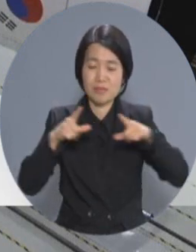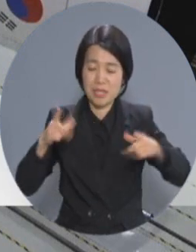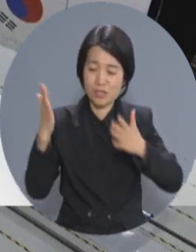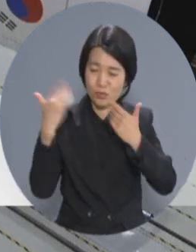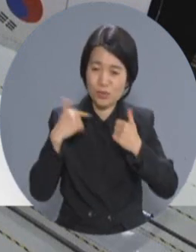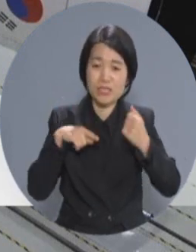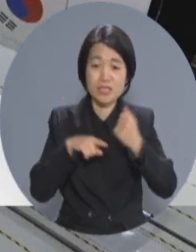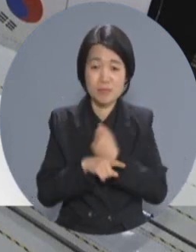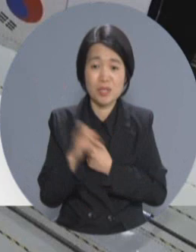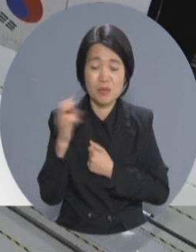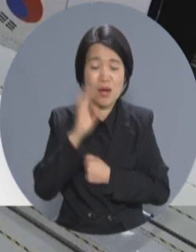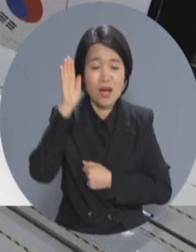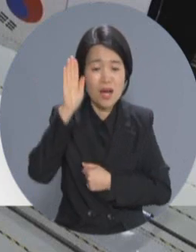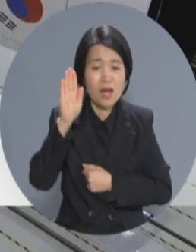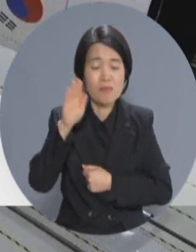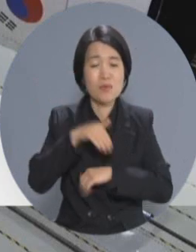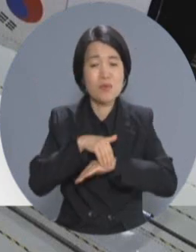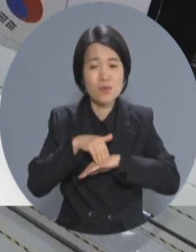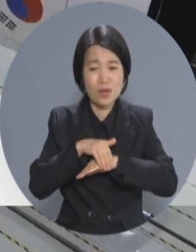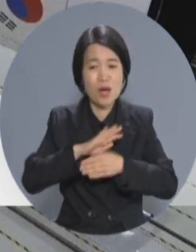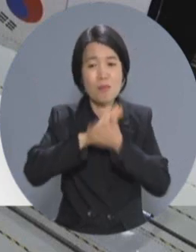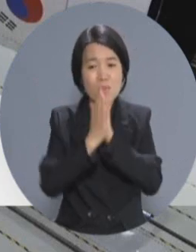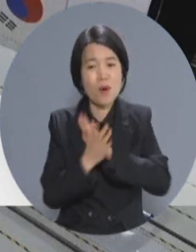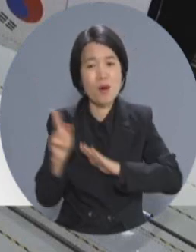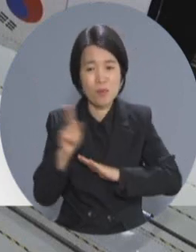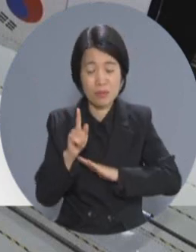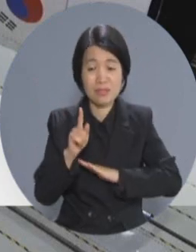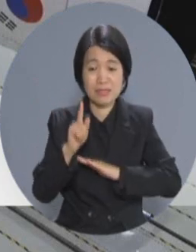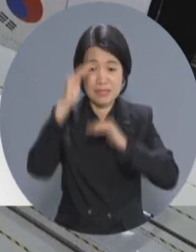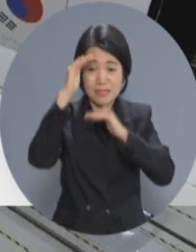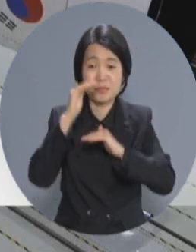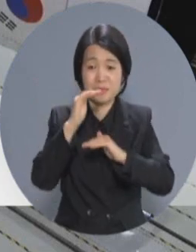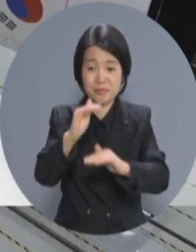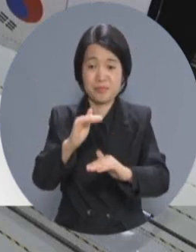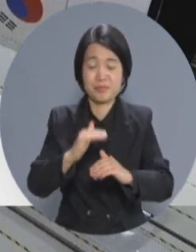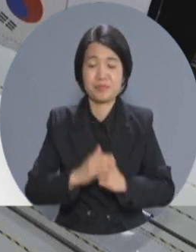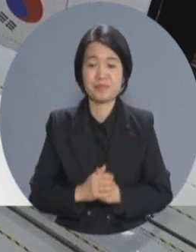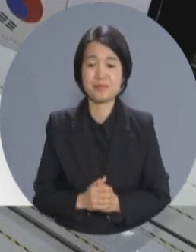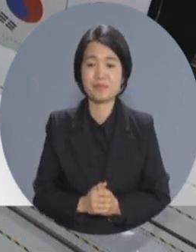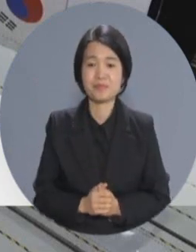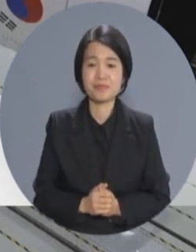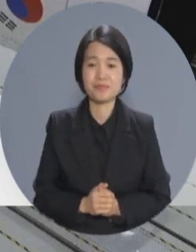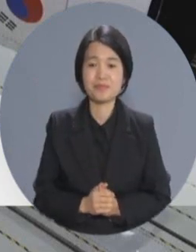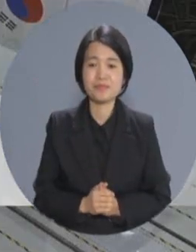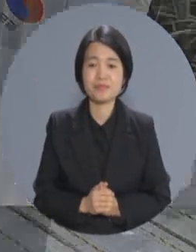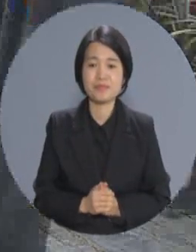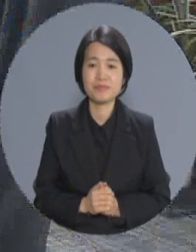유치의 의미와 앞으로 예상되는 변화 등을 최우식 기자가 들어봤습니다